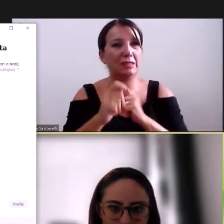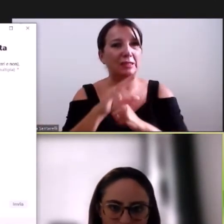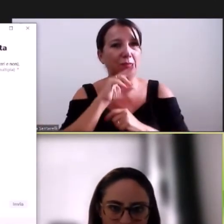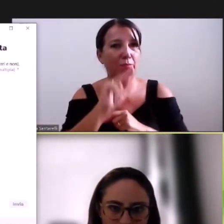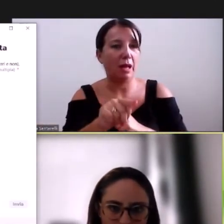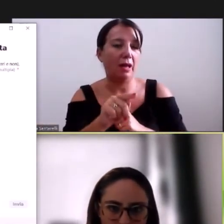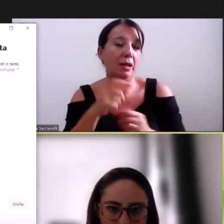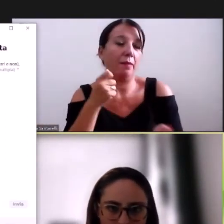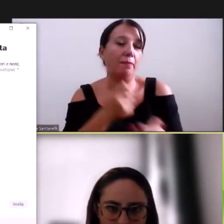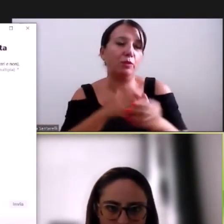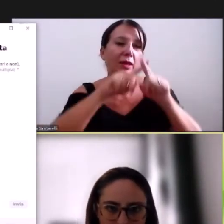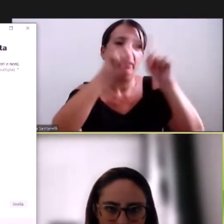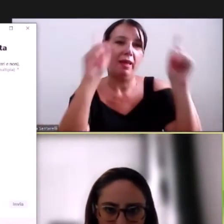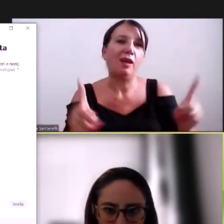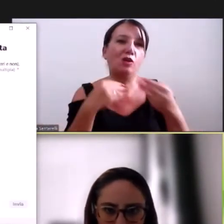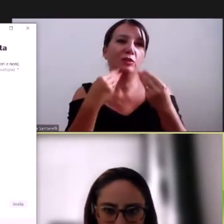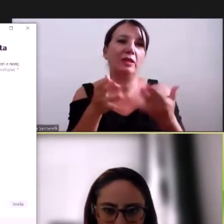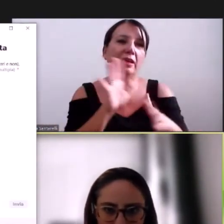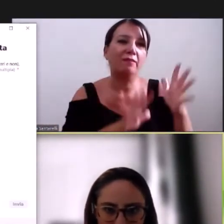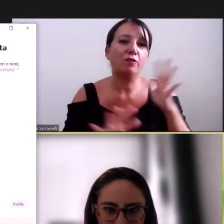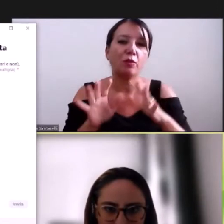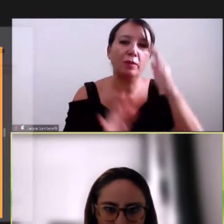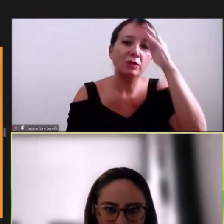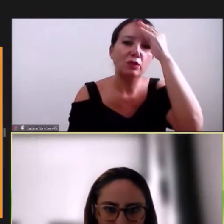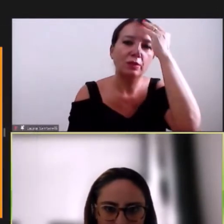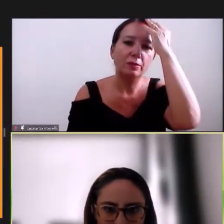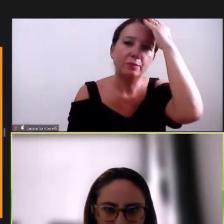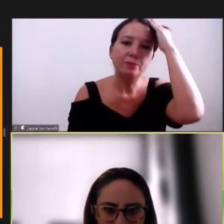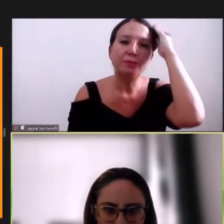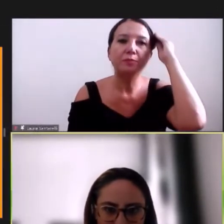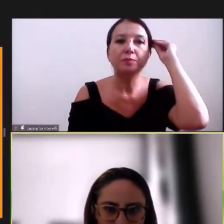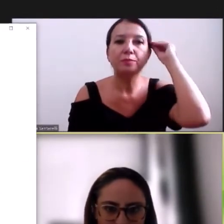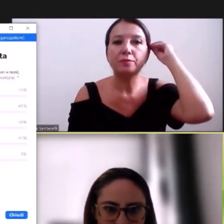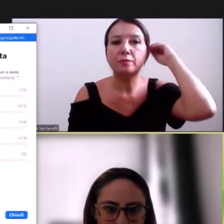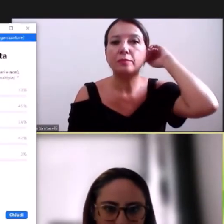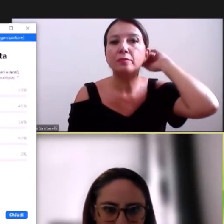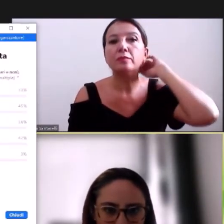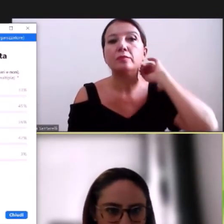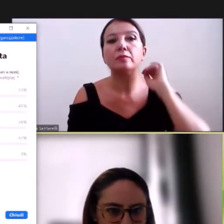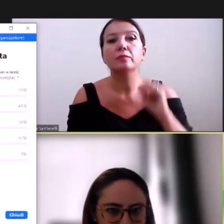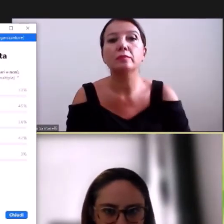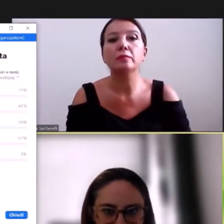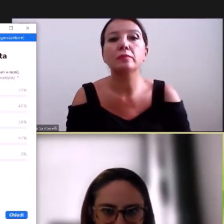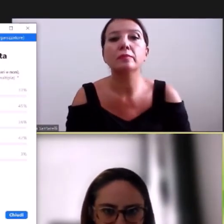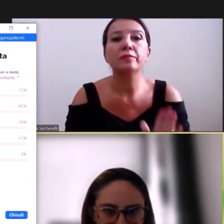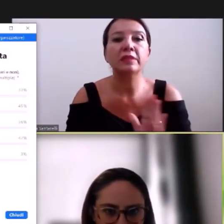sostanzialmente. Bene, allora, ecco i risultati.